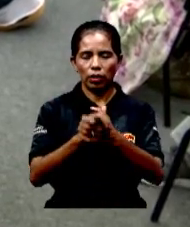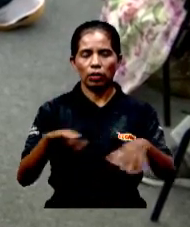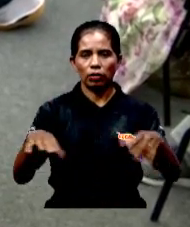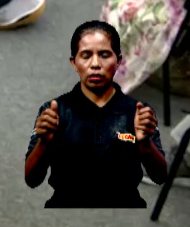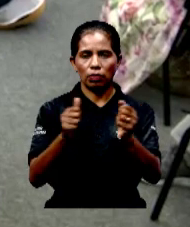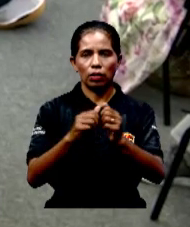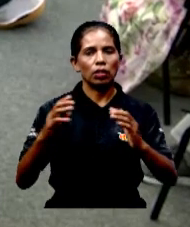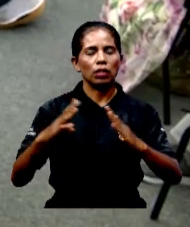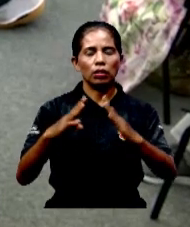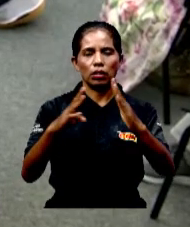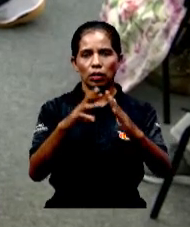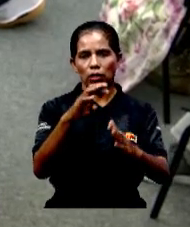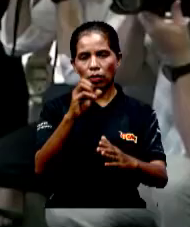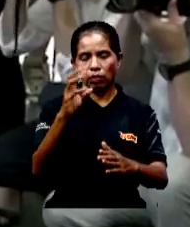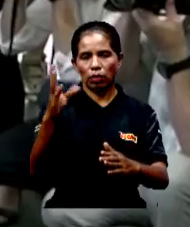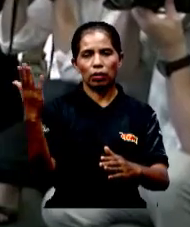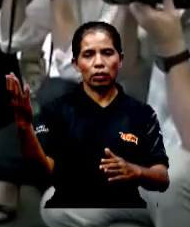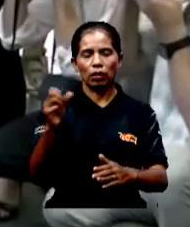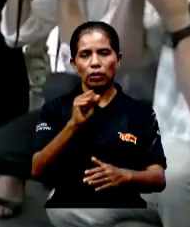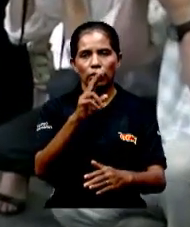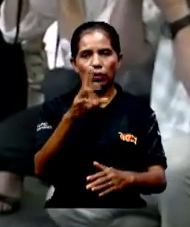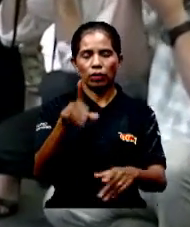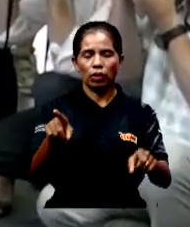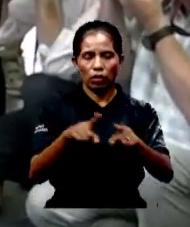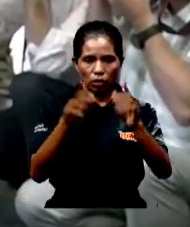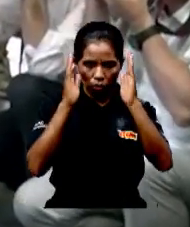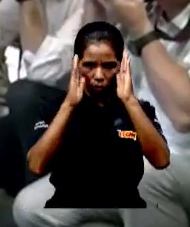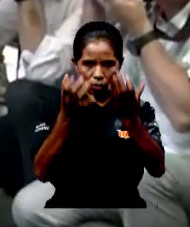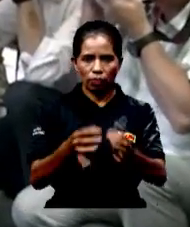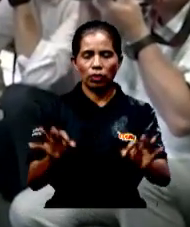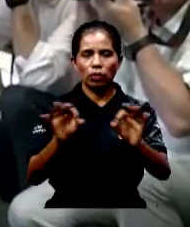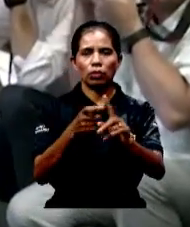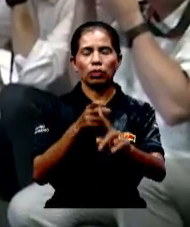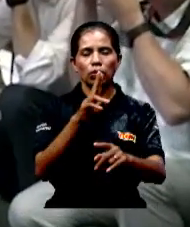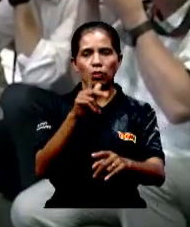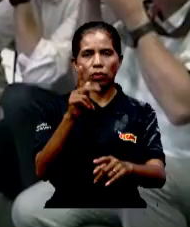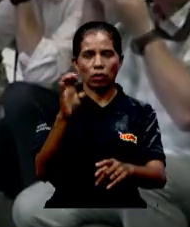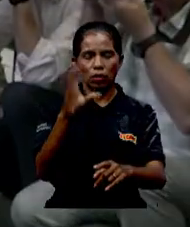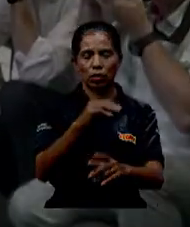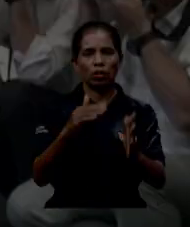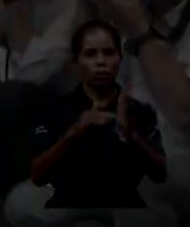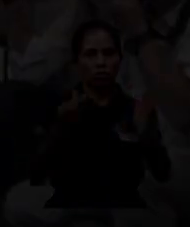a cidade Robotine e a parte sul no dar foco principal, usi Ucrânia ba contra-ofensiva to agora.